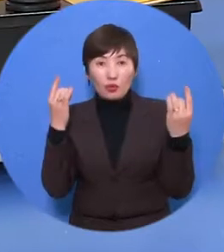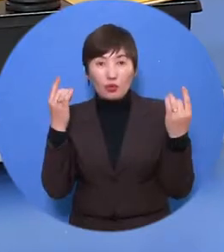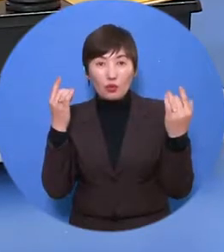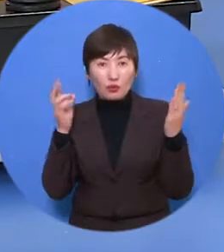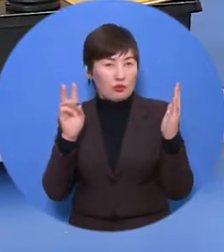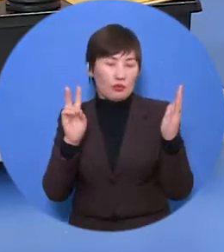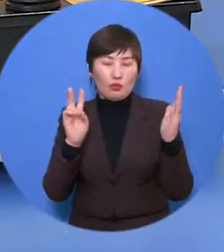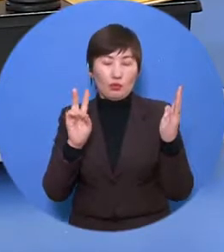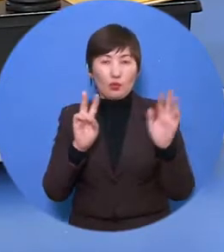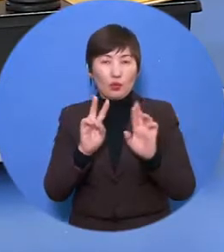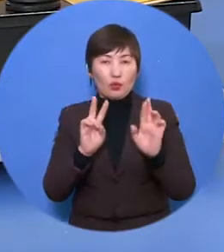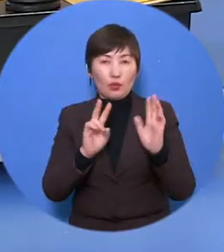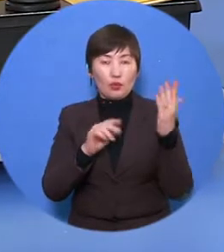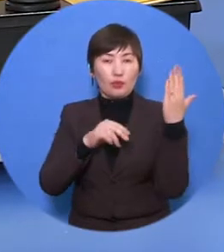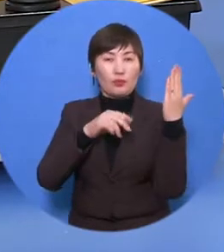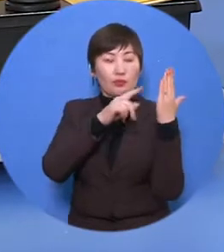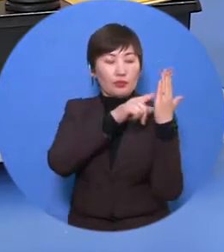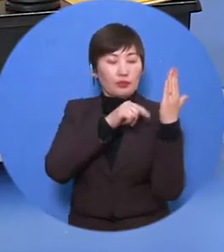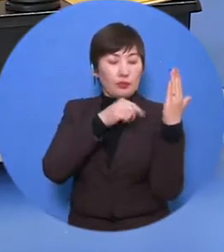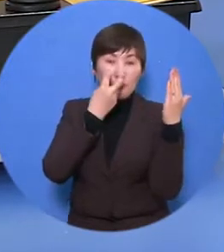нүүсэн юм биш үү?